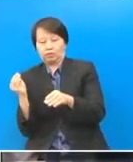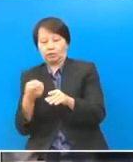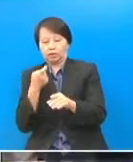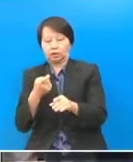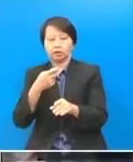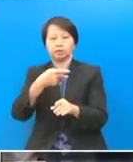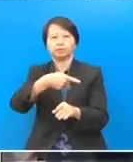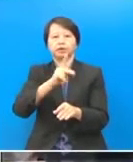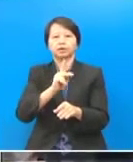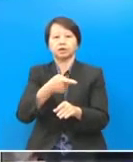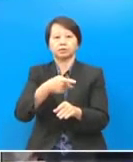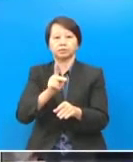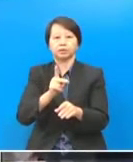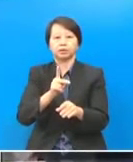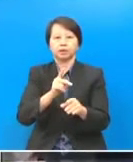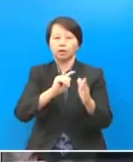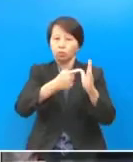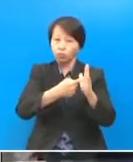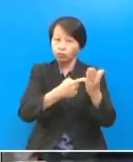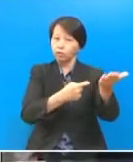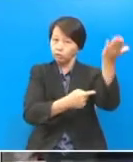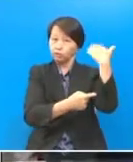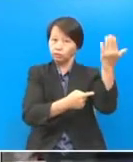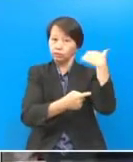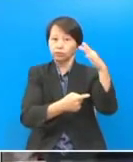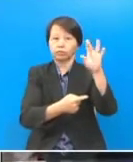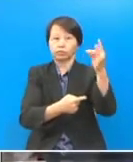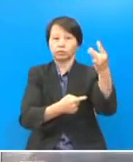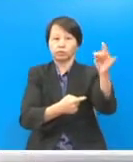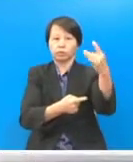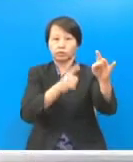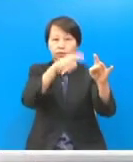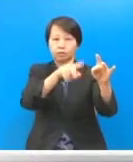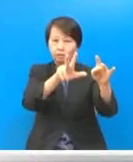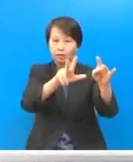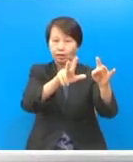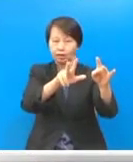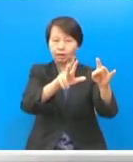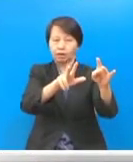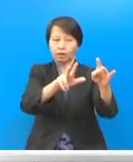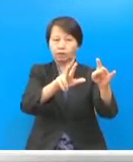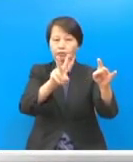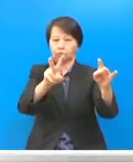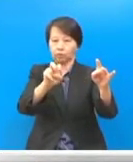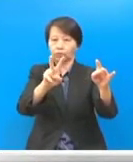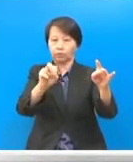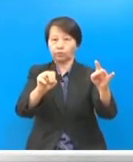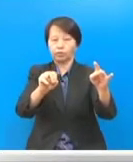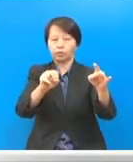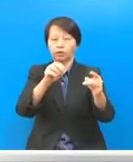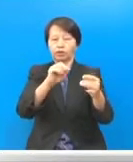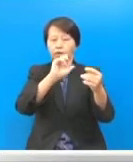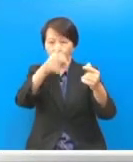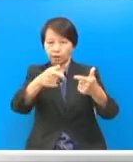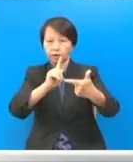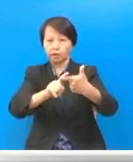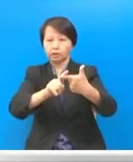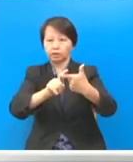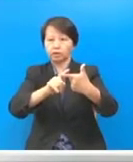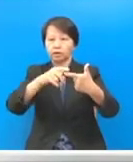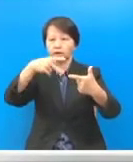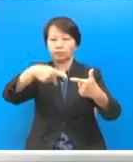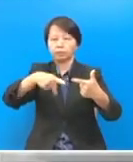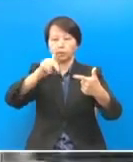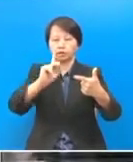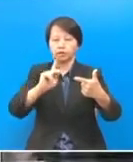perintah kawalan pergerakan yang mulai dilaksanakan pada 18 emas 2020 diikuti dengan perintah kawalan